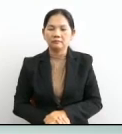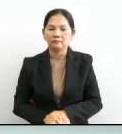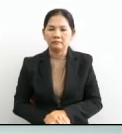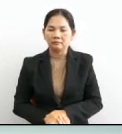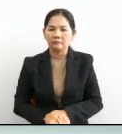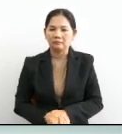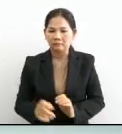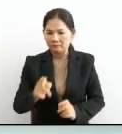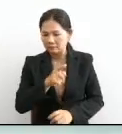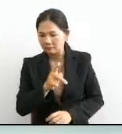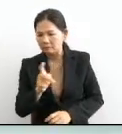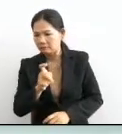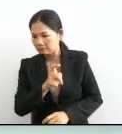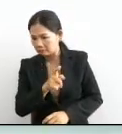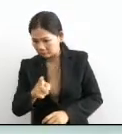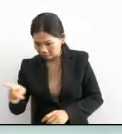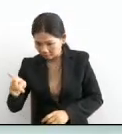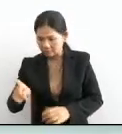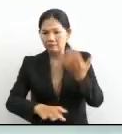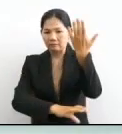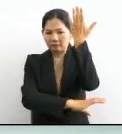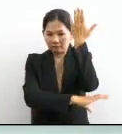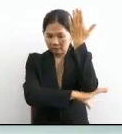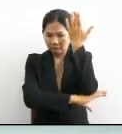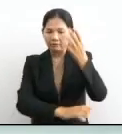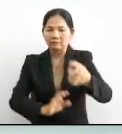kế giọt mơm đầm lâu mì